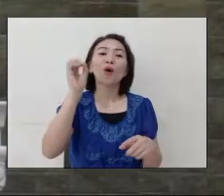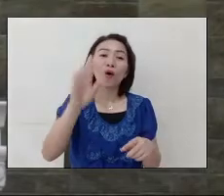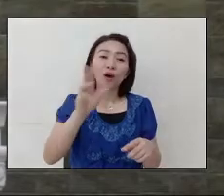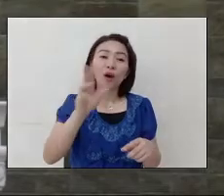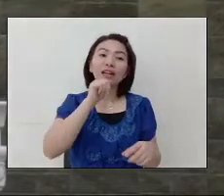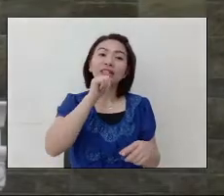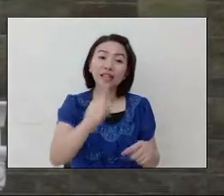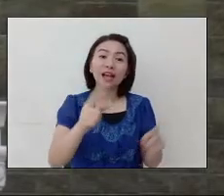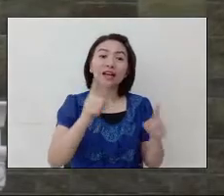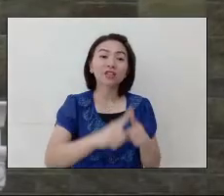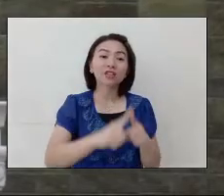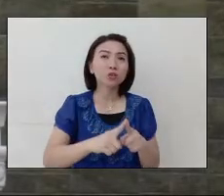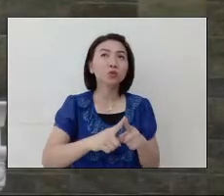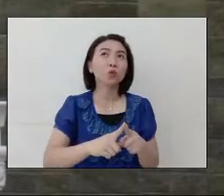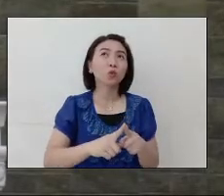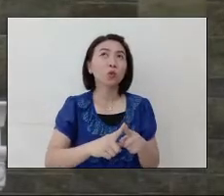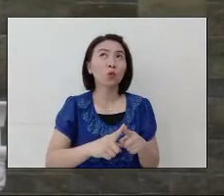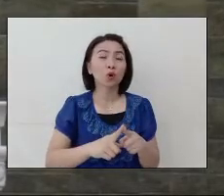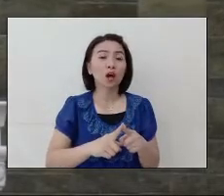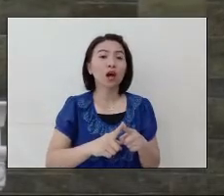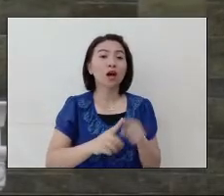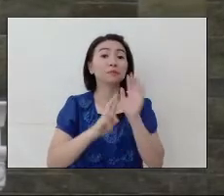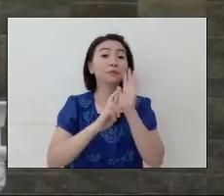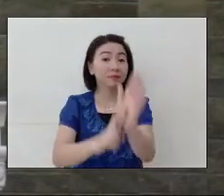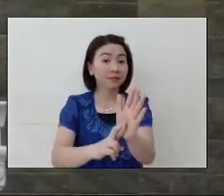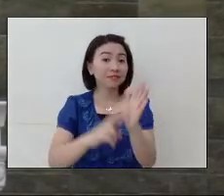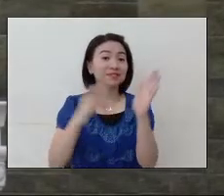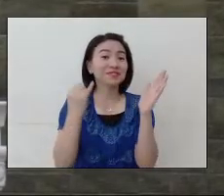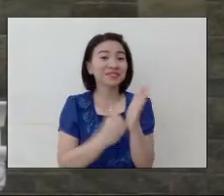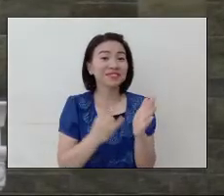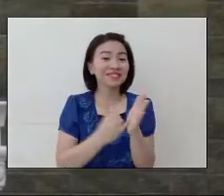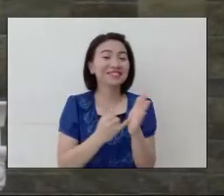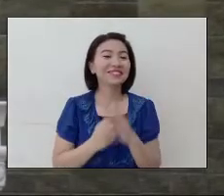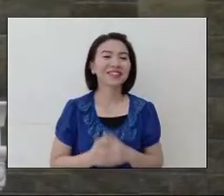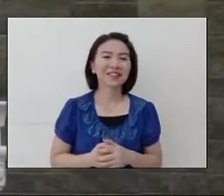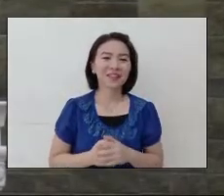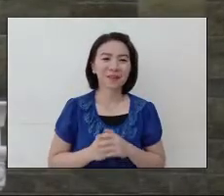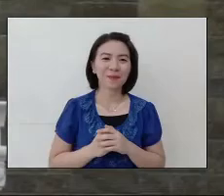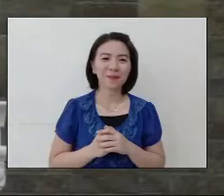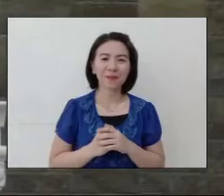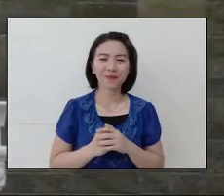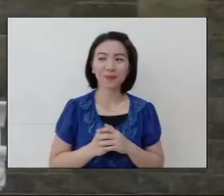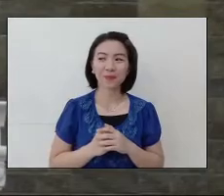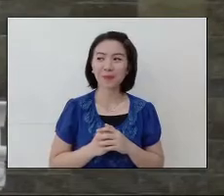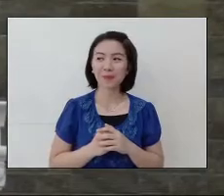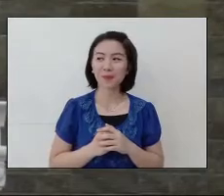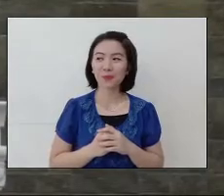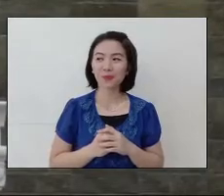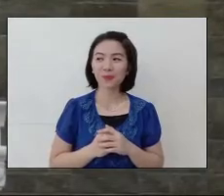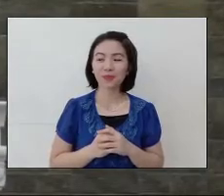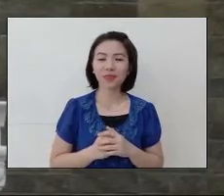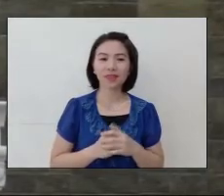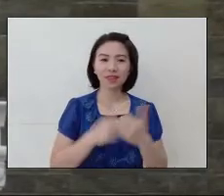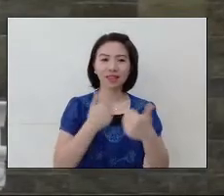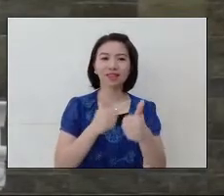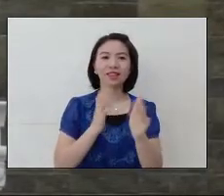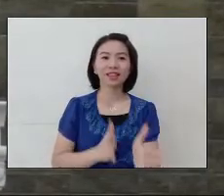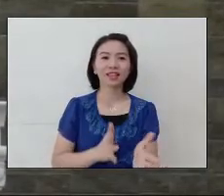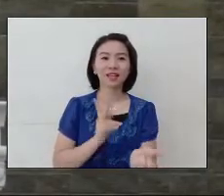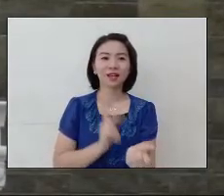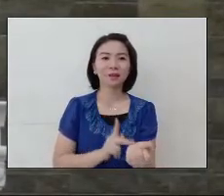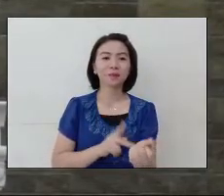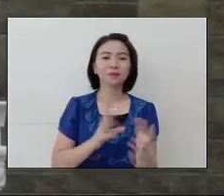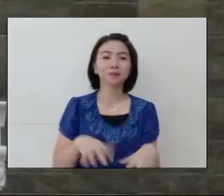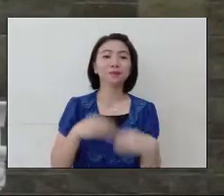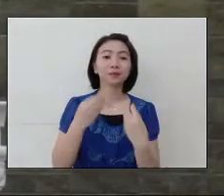excel. Okay? Sabi ni Paul, binigay niya yung list, kapatid, kung saan tayo mag-excel.